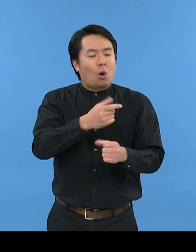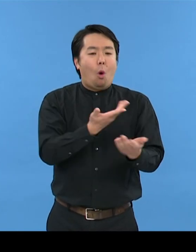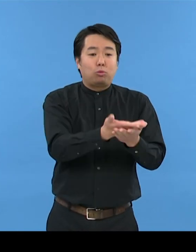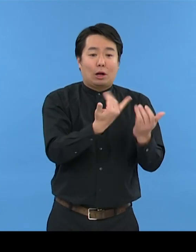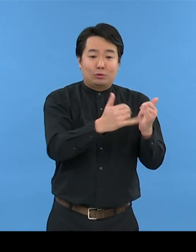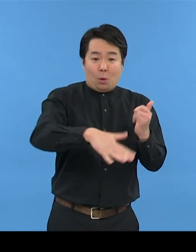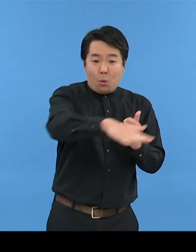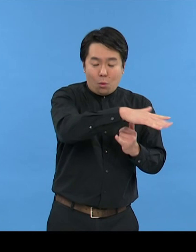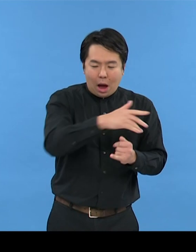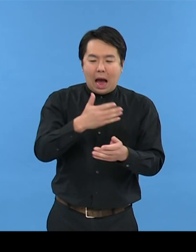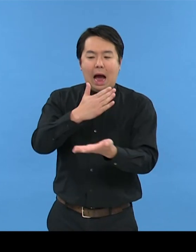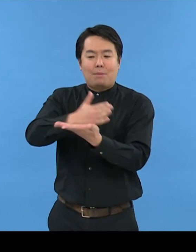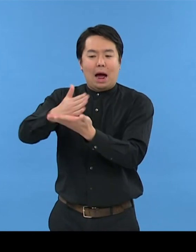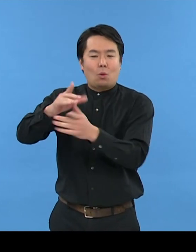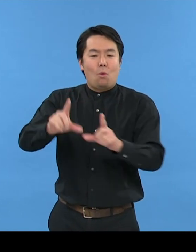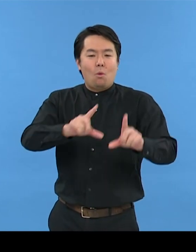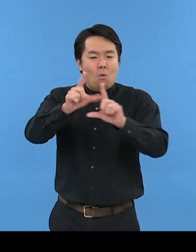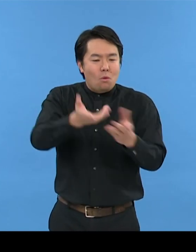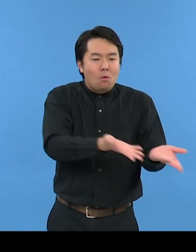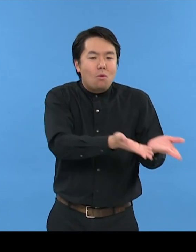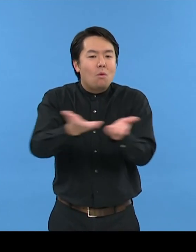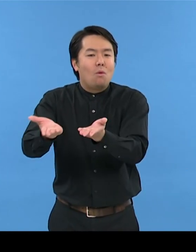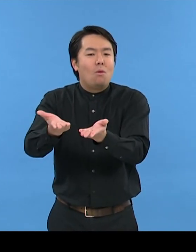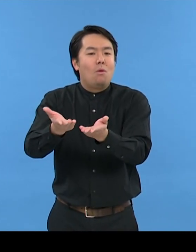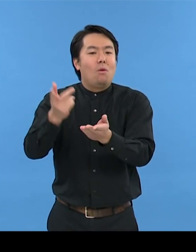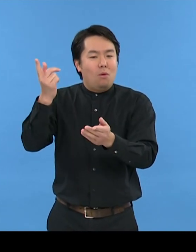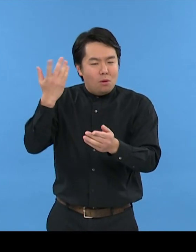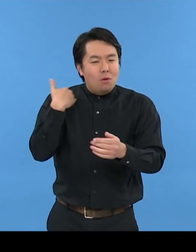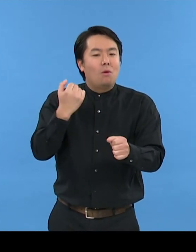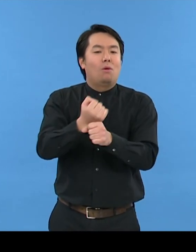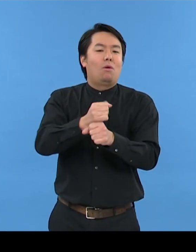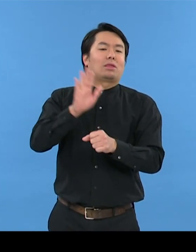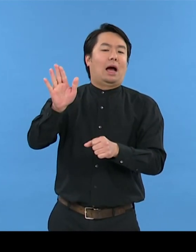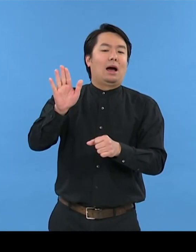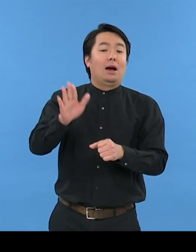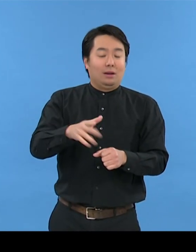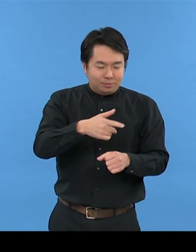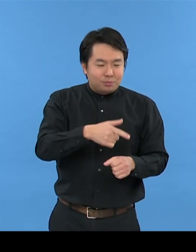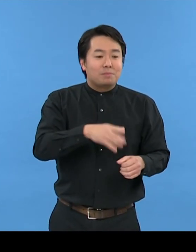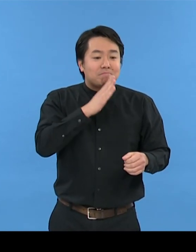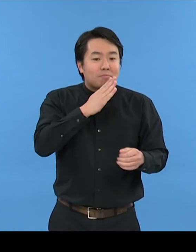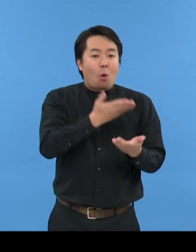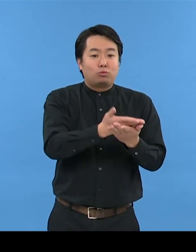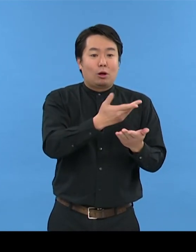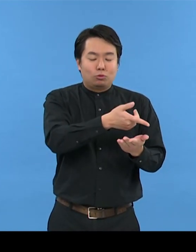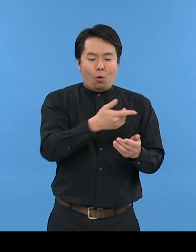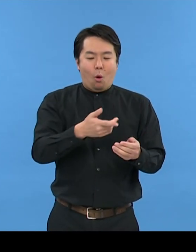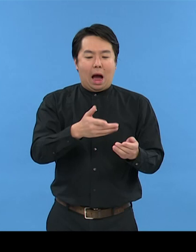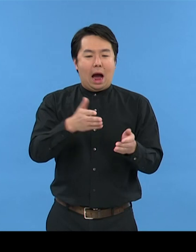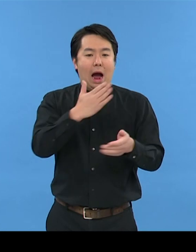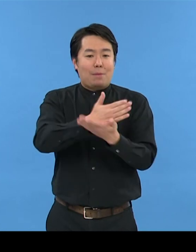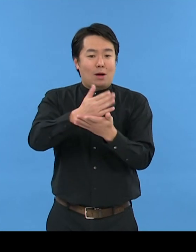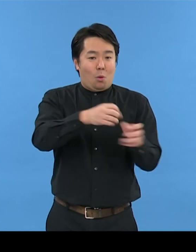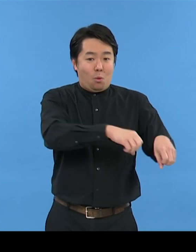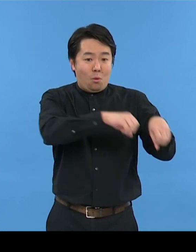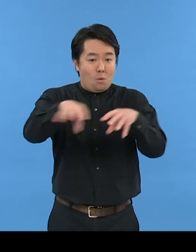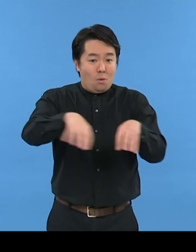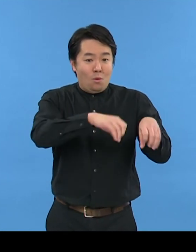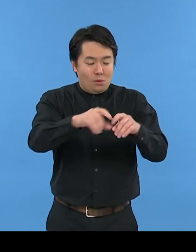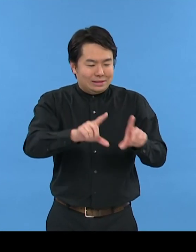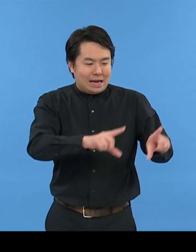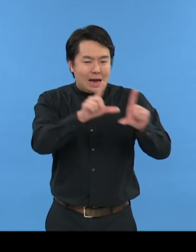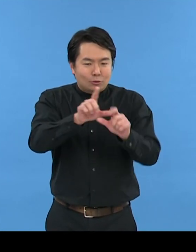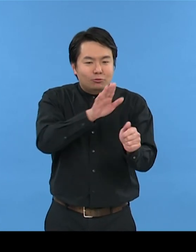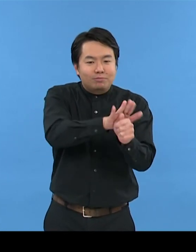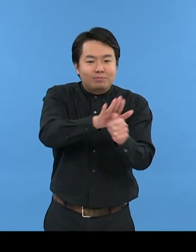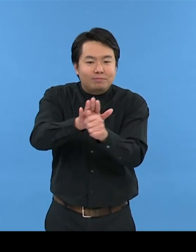たんですがアパートにお入れして生活もその方向を整えて